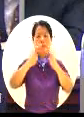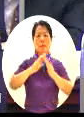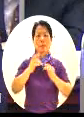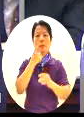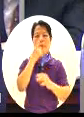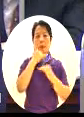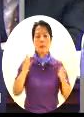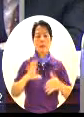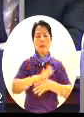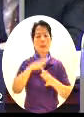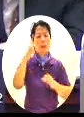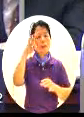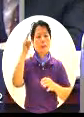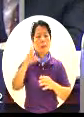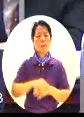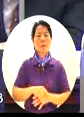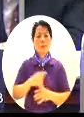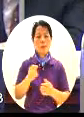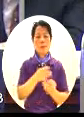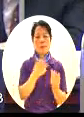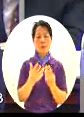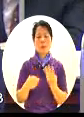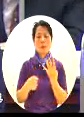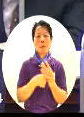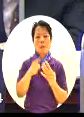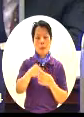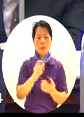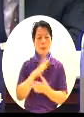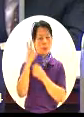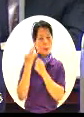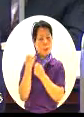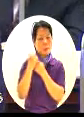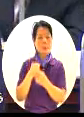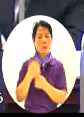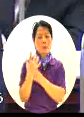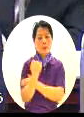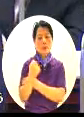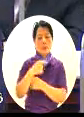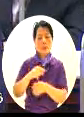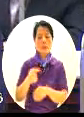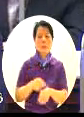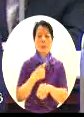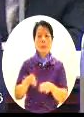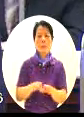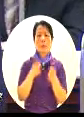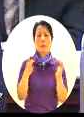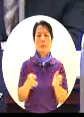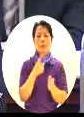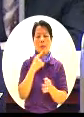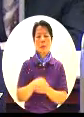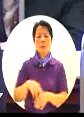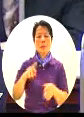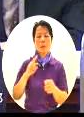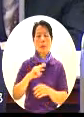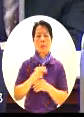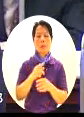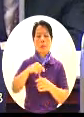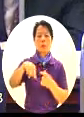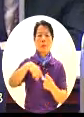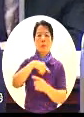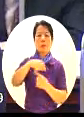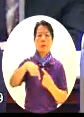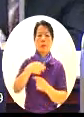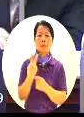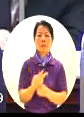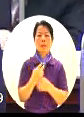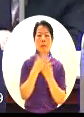们在文化创意的产业这几年的努力，从一开始譬如我们的博二一开始